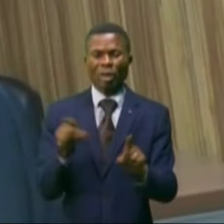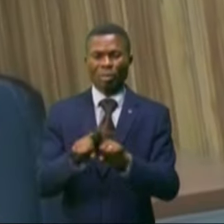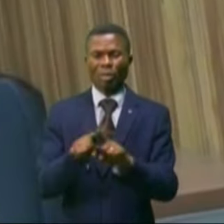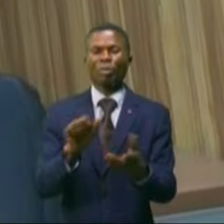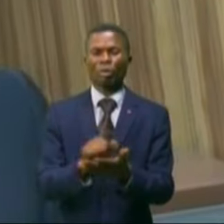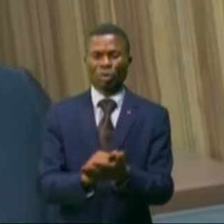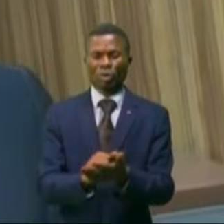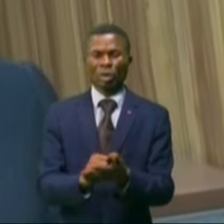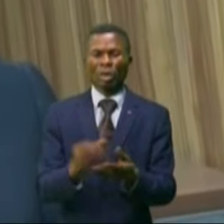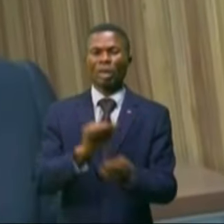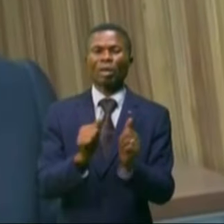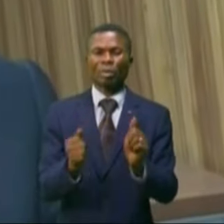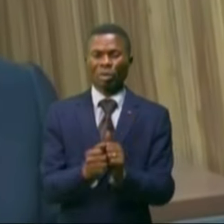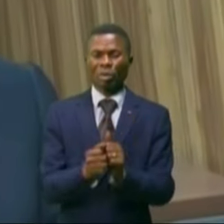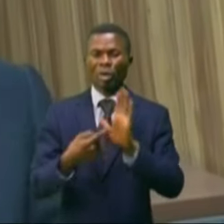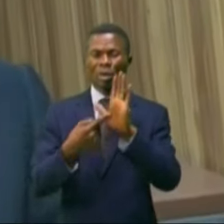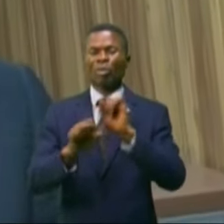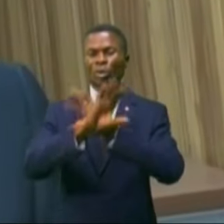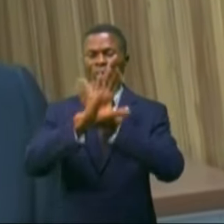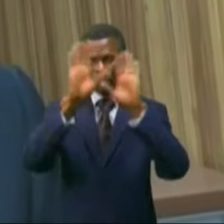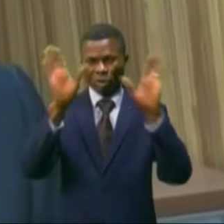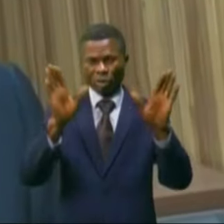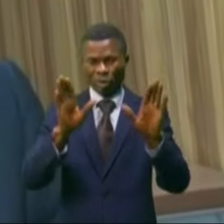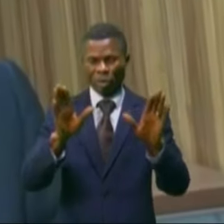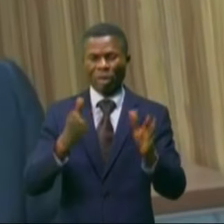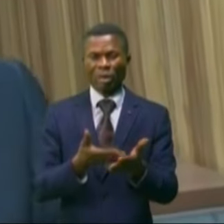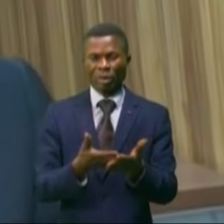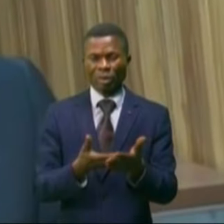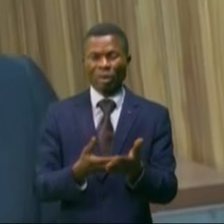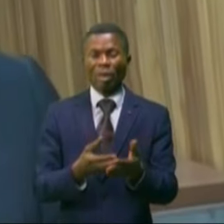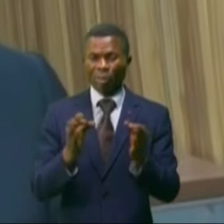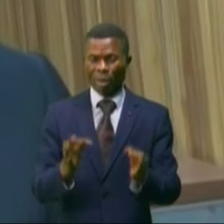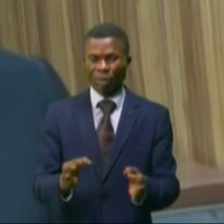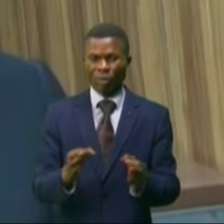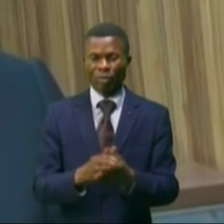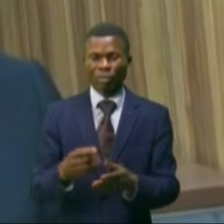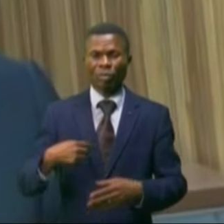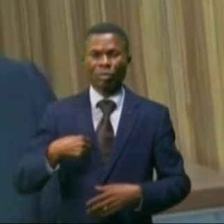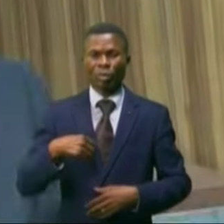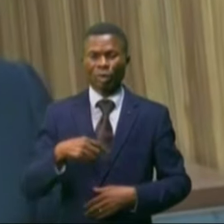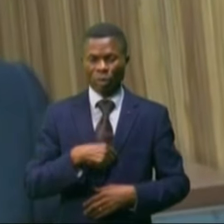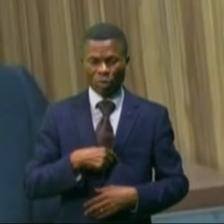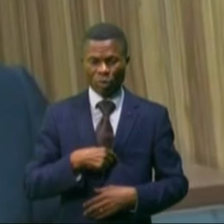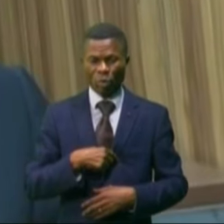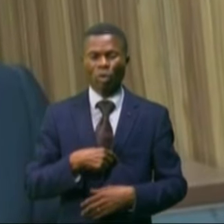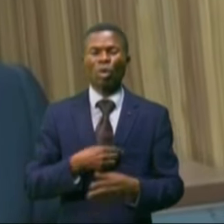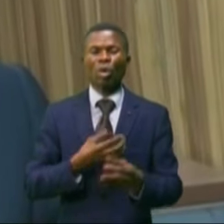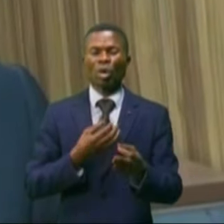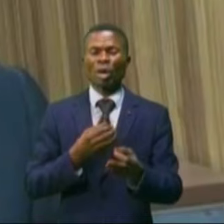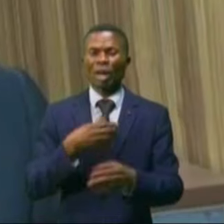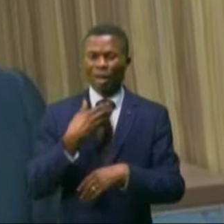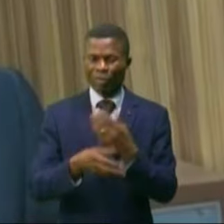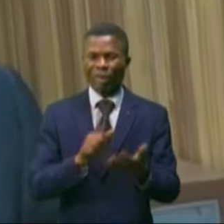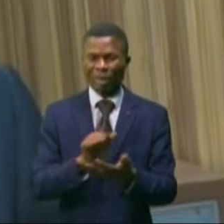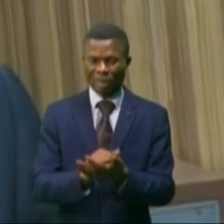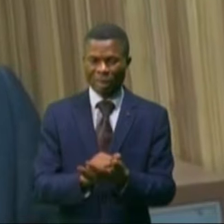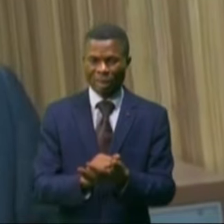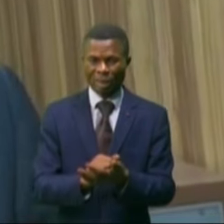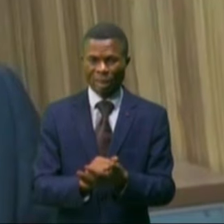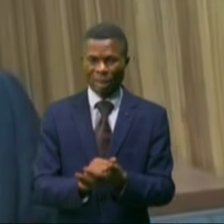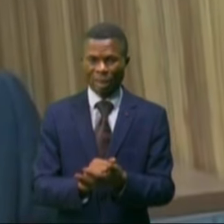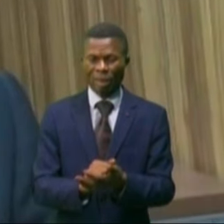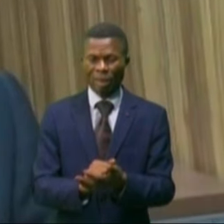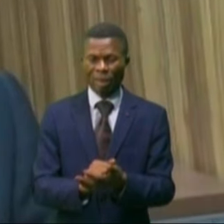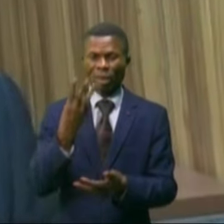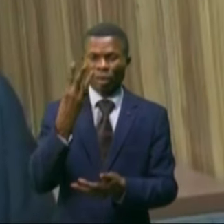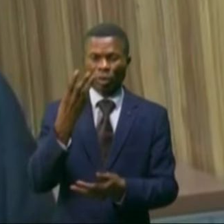des raisons de transparence, de gestion. Et donc, nous nous étions déjà inscrits dans la droite ligne